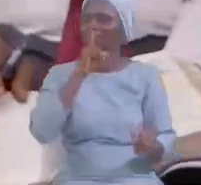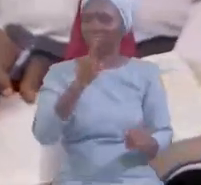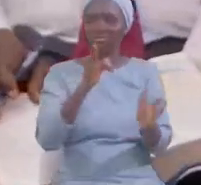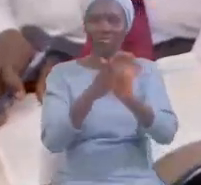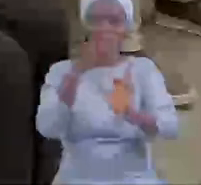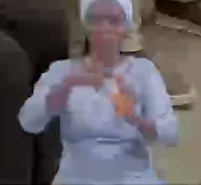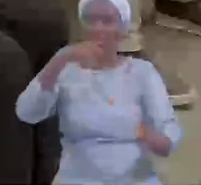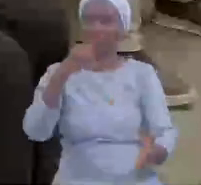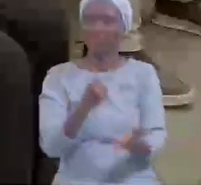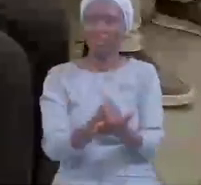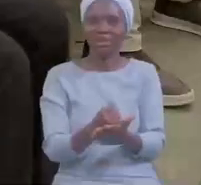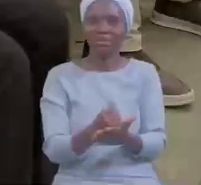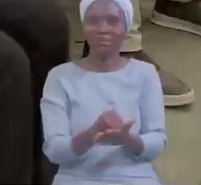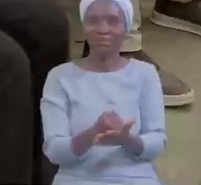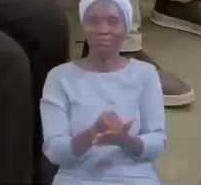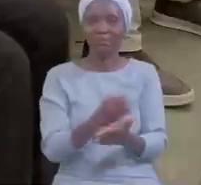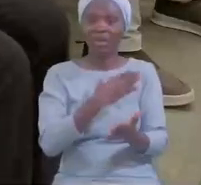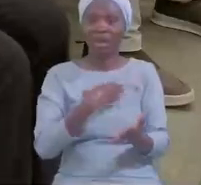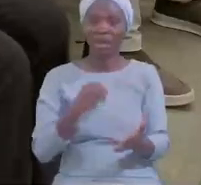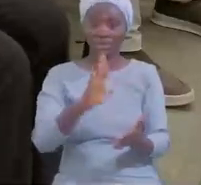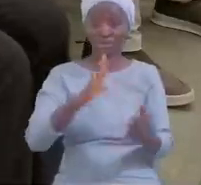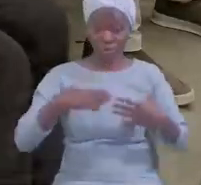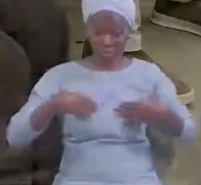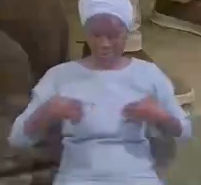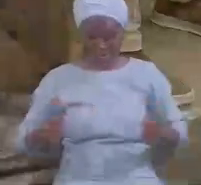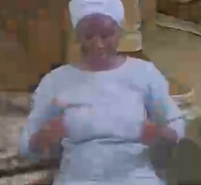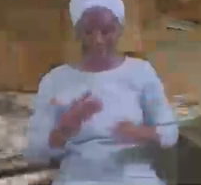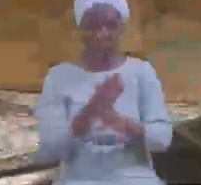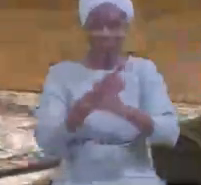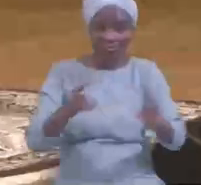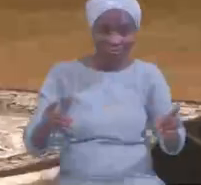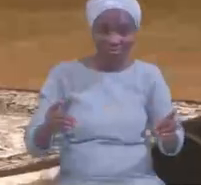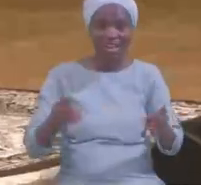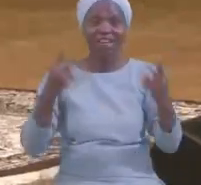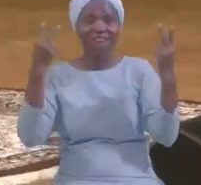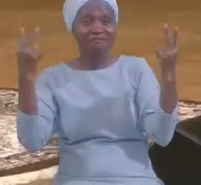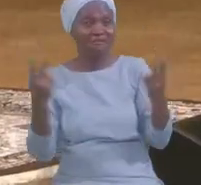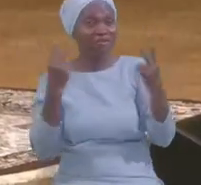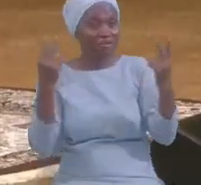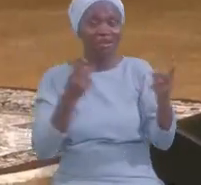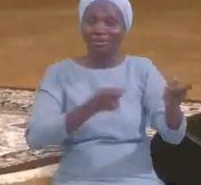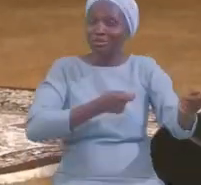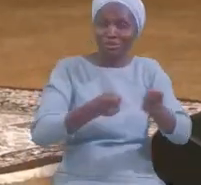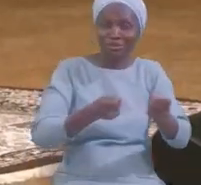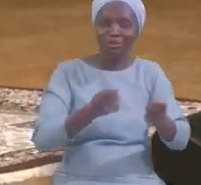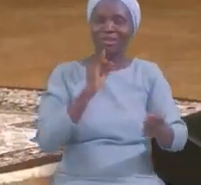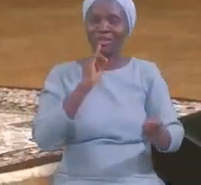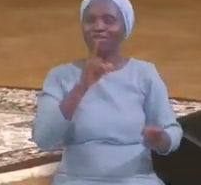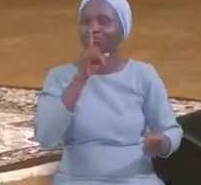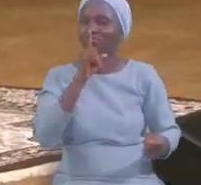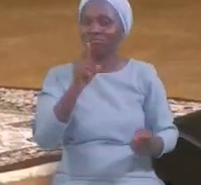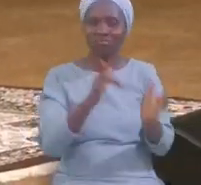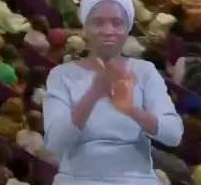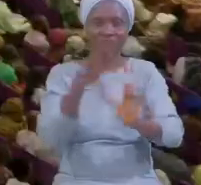de Jésus. Et votre guérison, votre délivrance, votre victoire, votre domination, tout est garanti au nom